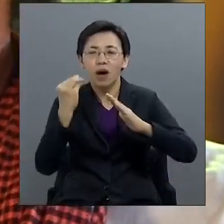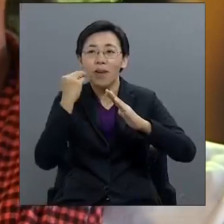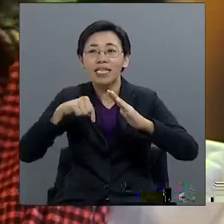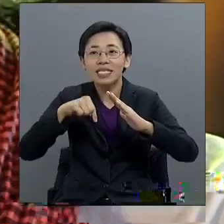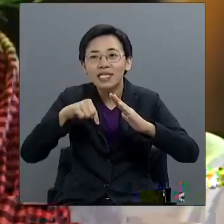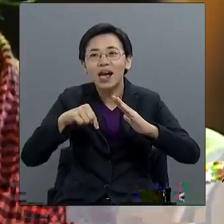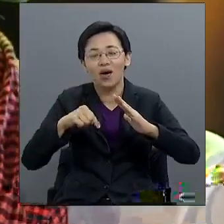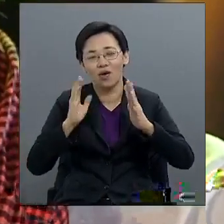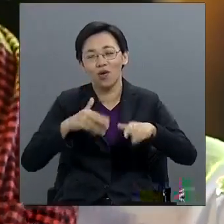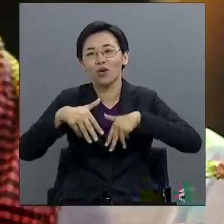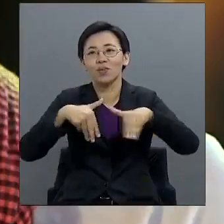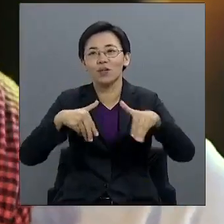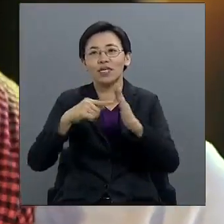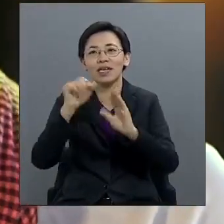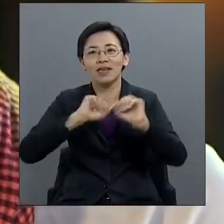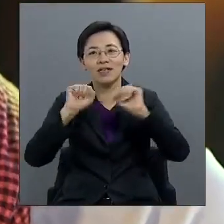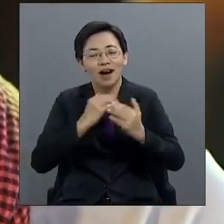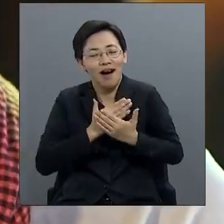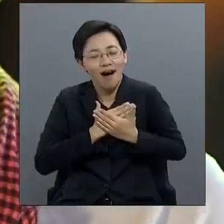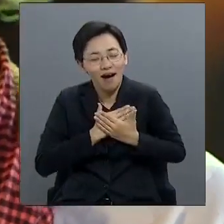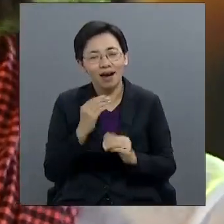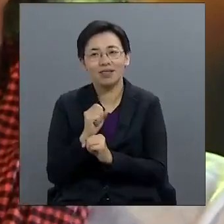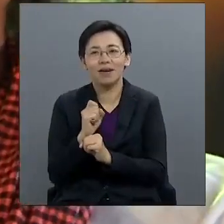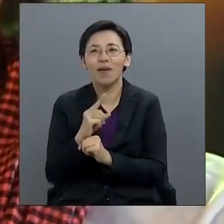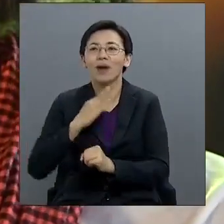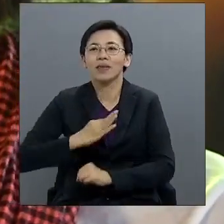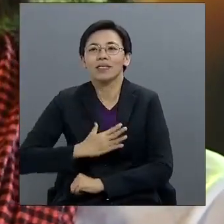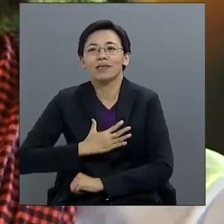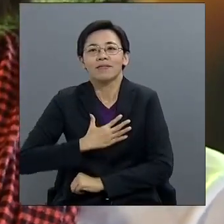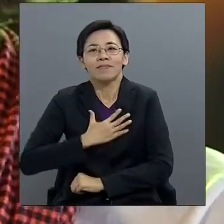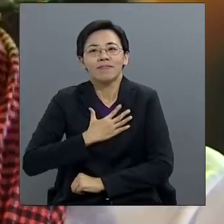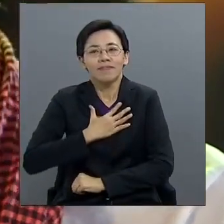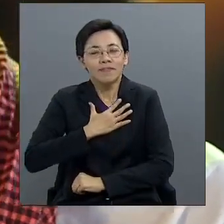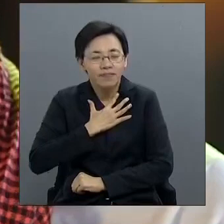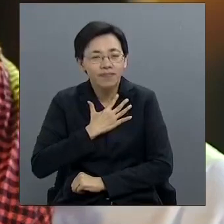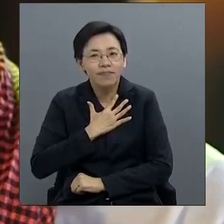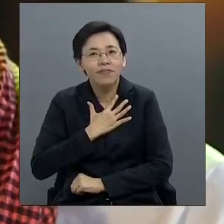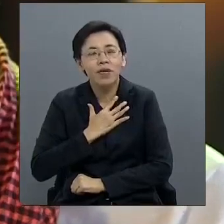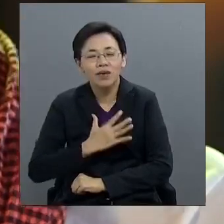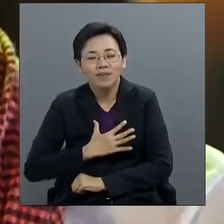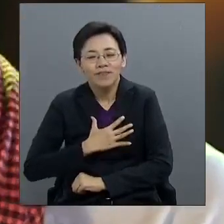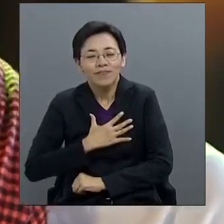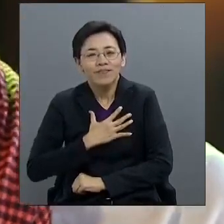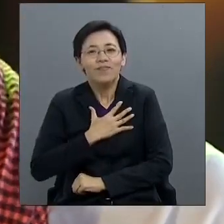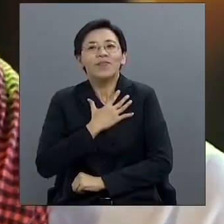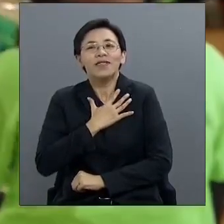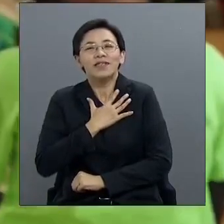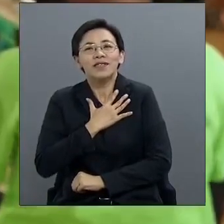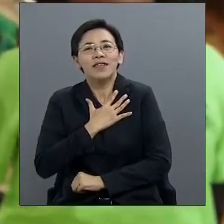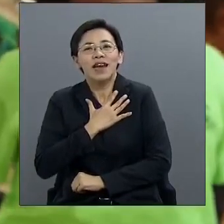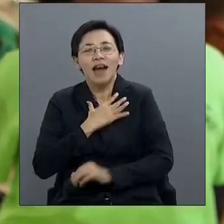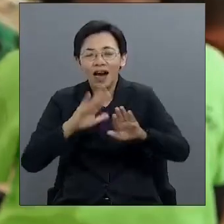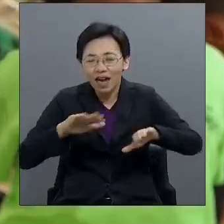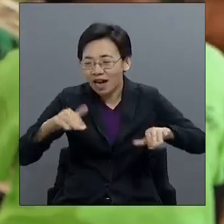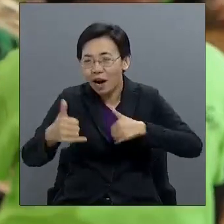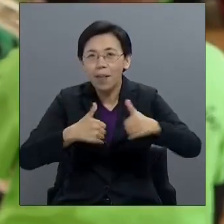ของคนชุมแสงนะที่รักศิลปะนะคือภาคภูมิใจในแง่ที่ว่าลูกเต้าเขามาได ้หมาย